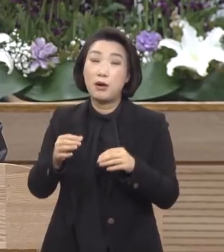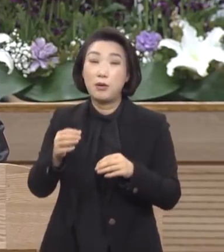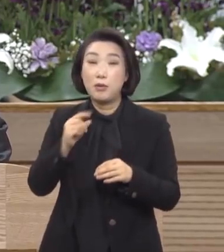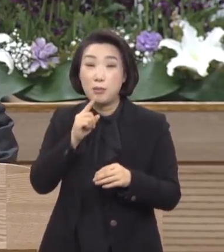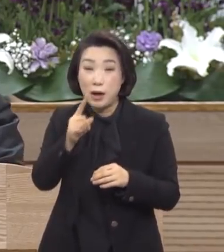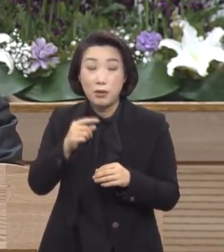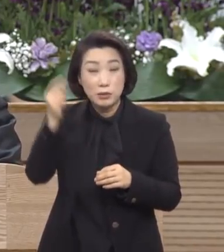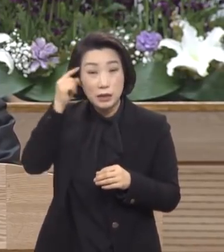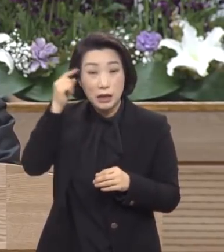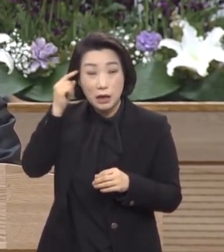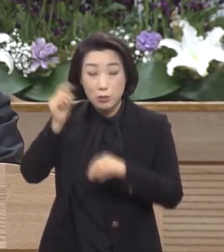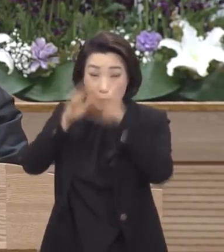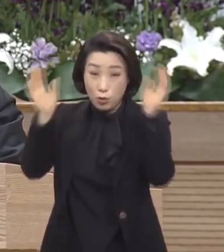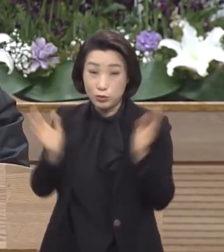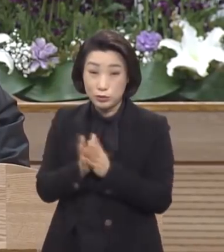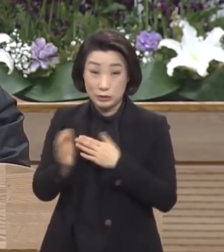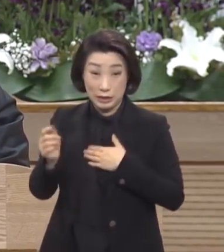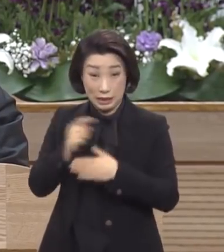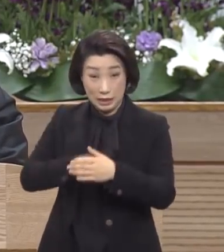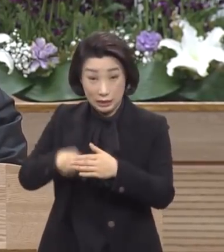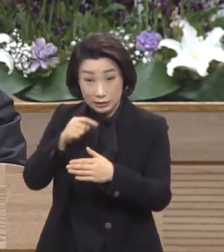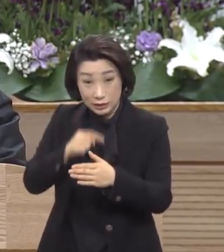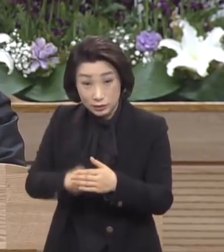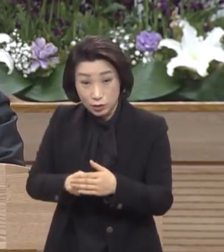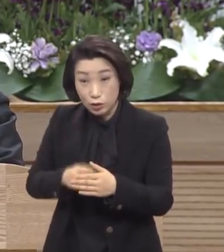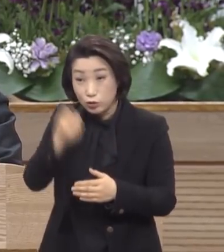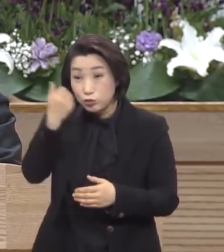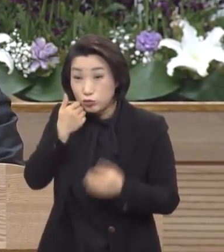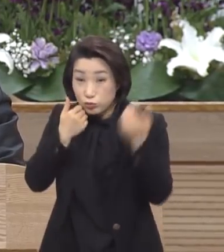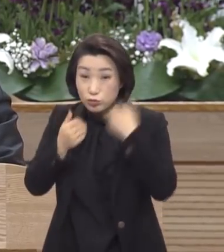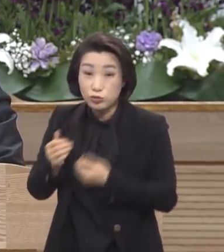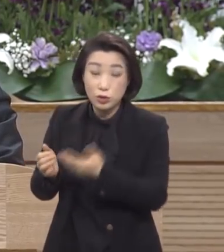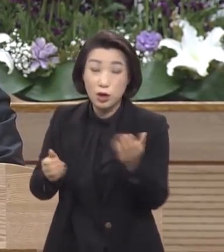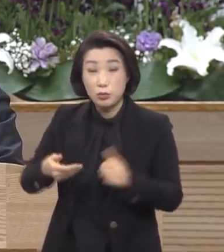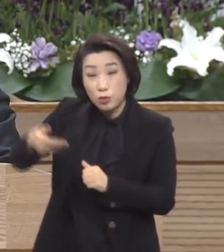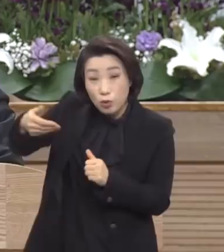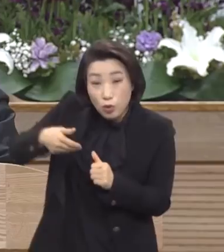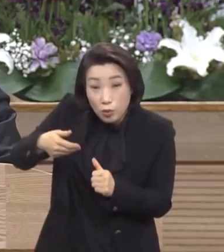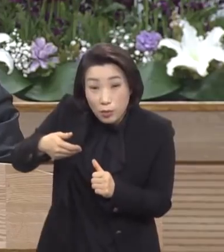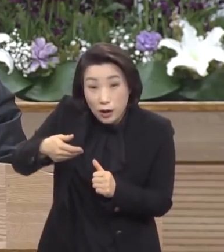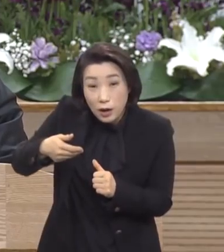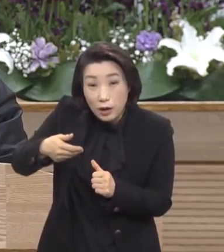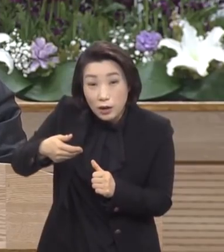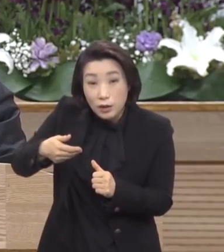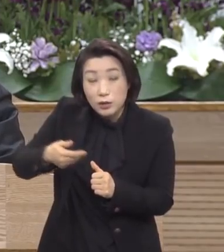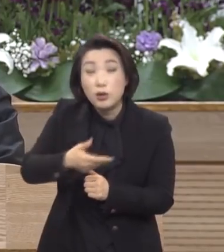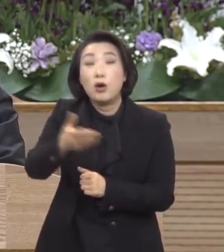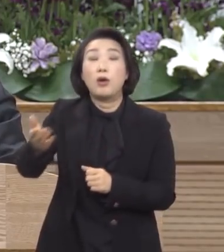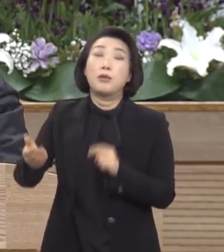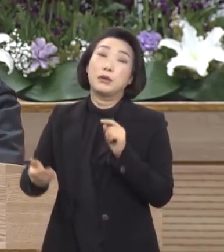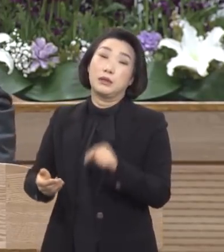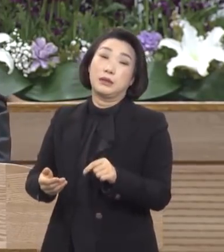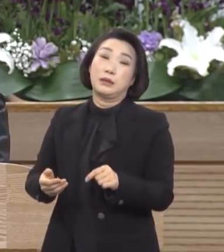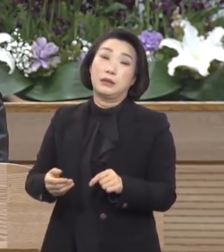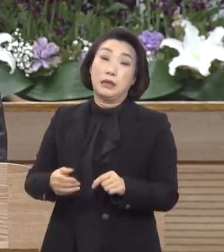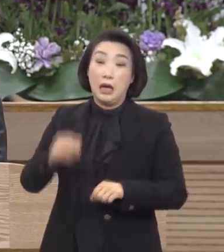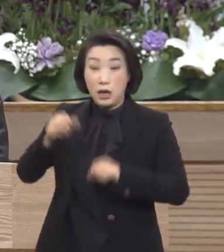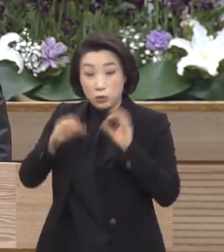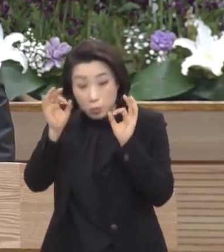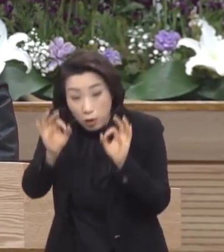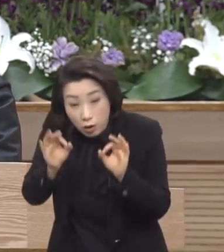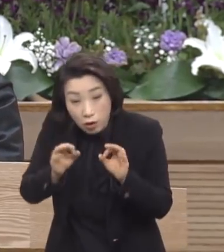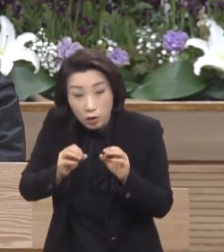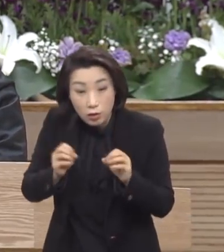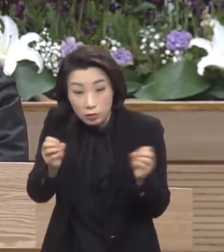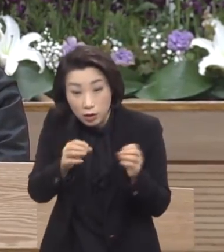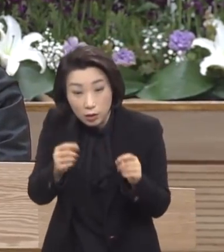것이 내 속에서 누가 공급하고 있는 것인가, 그 사람의 행동과